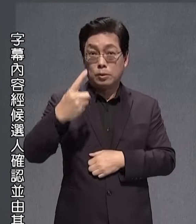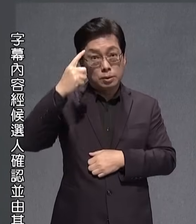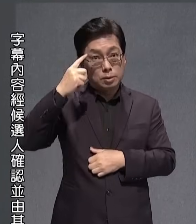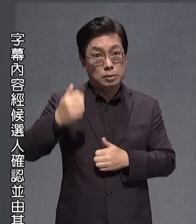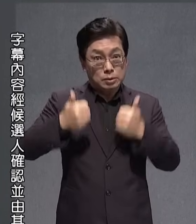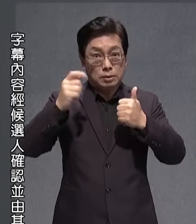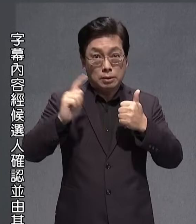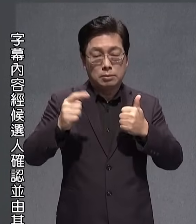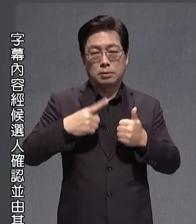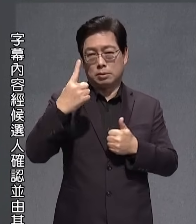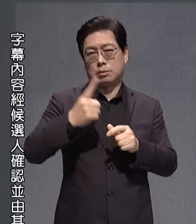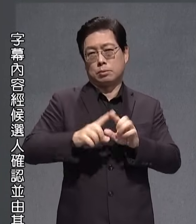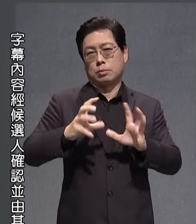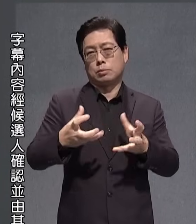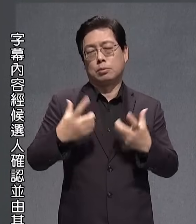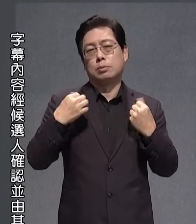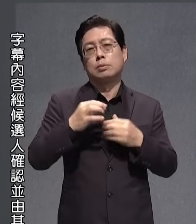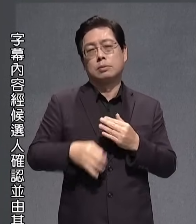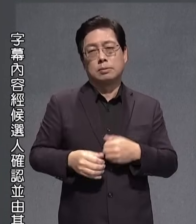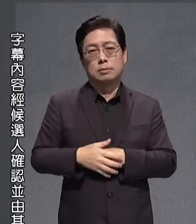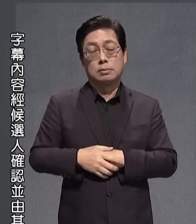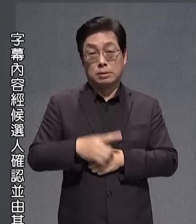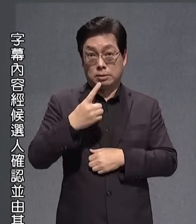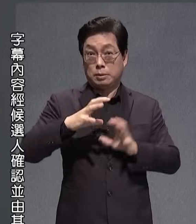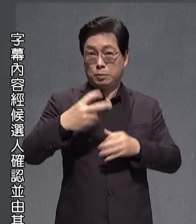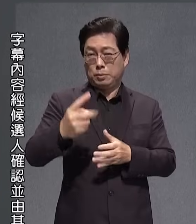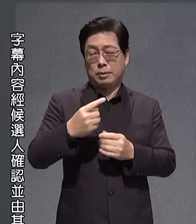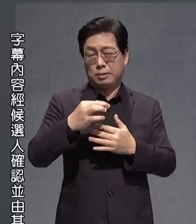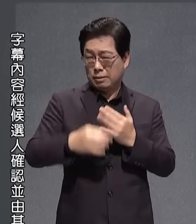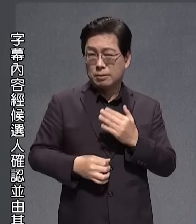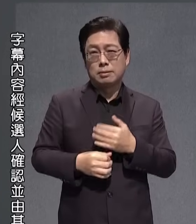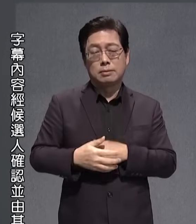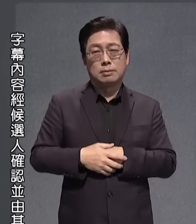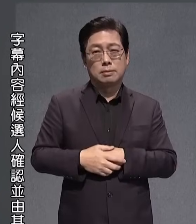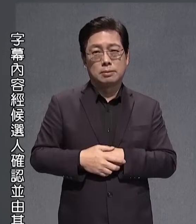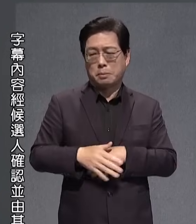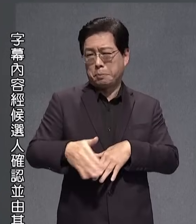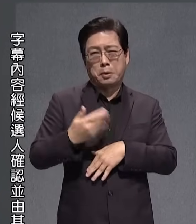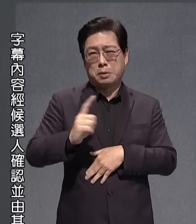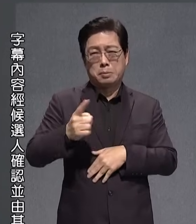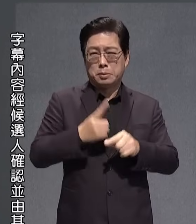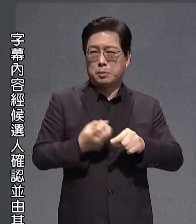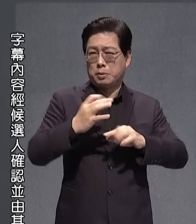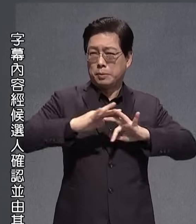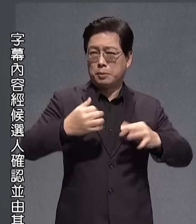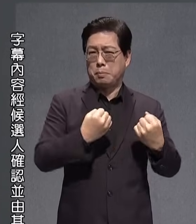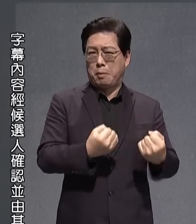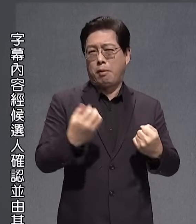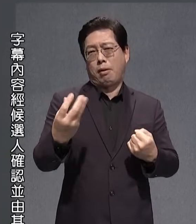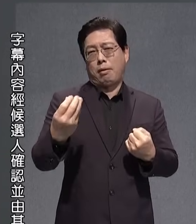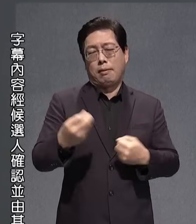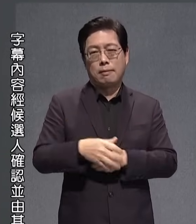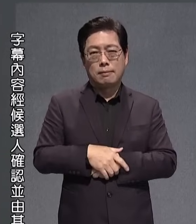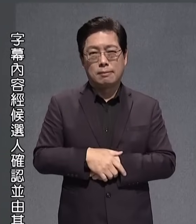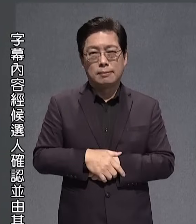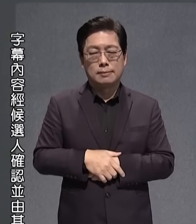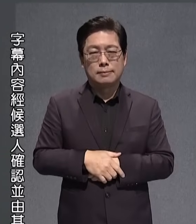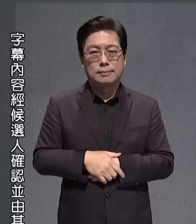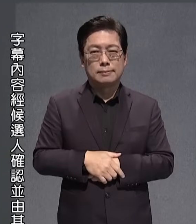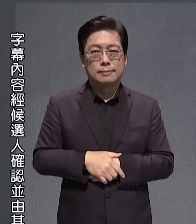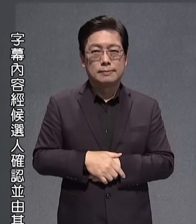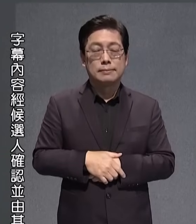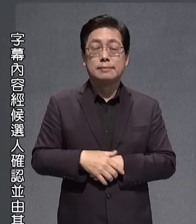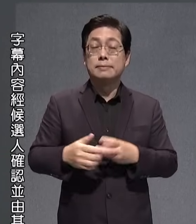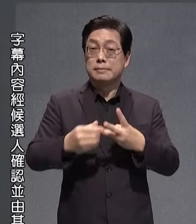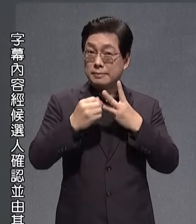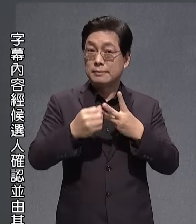就是一个中国原则，就是一国两制，完全没有中华民国存在的空间。